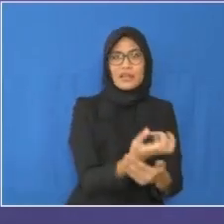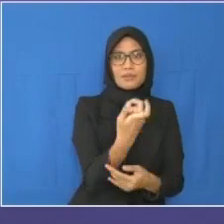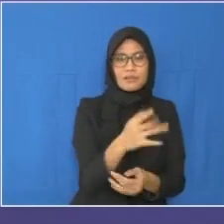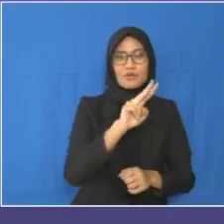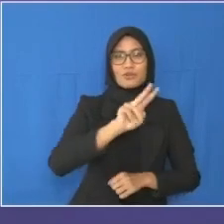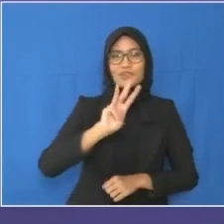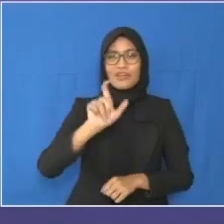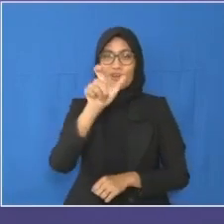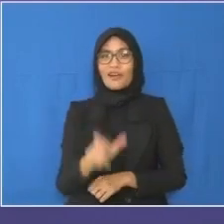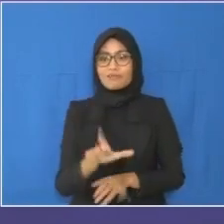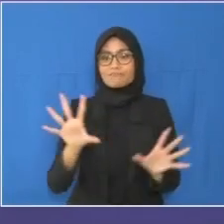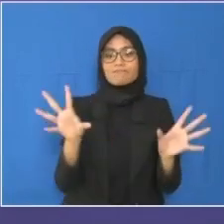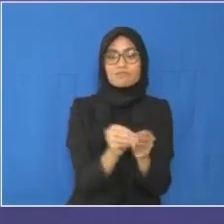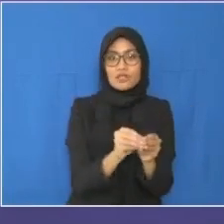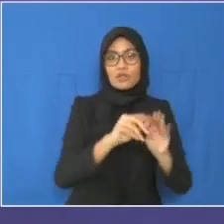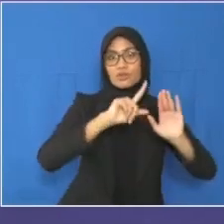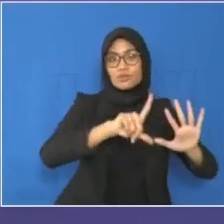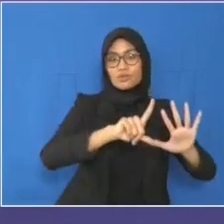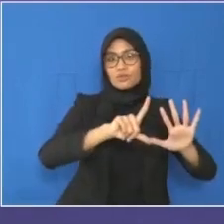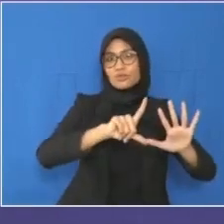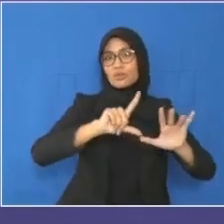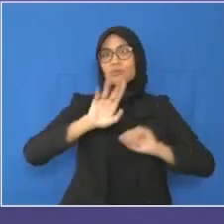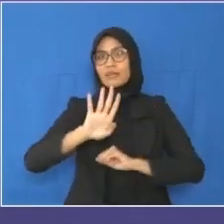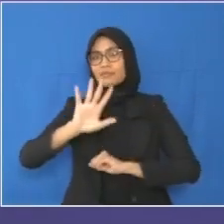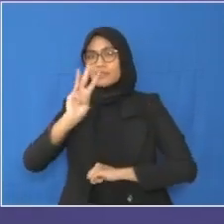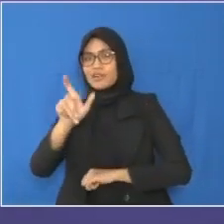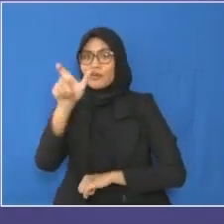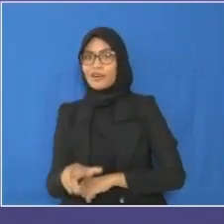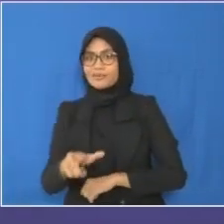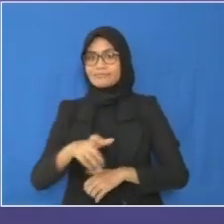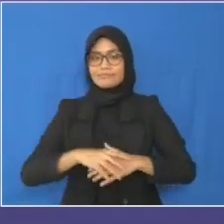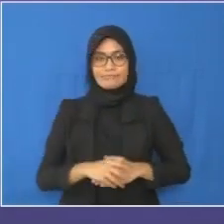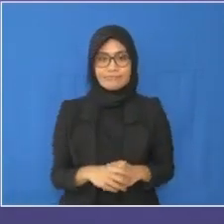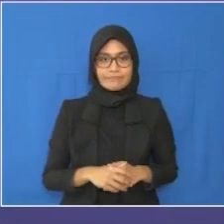23 orang menjadi 7743